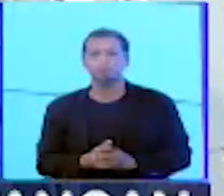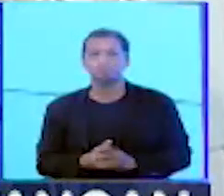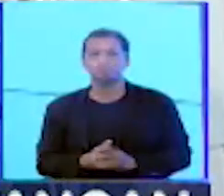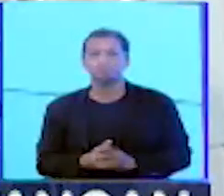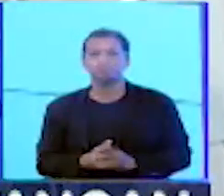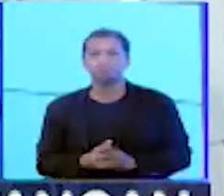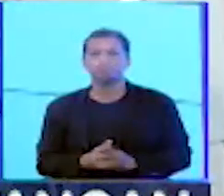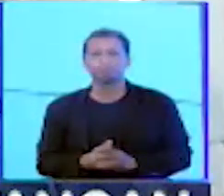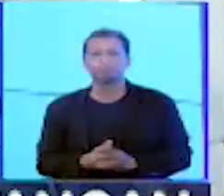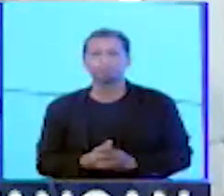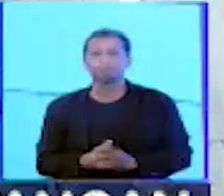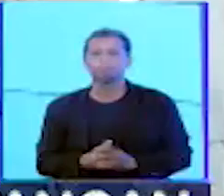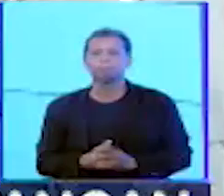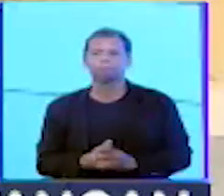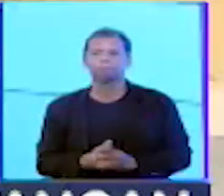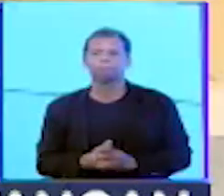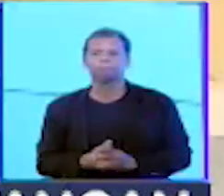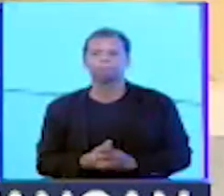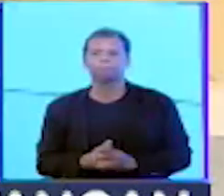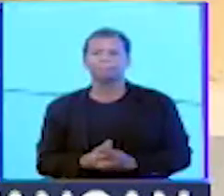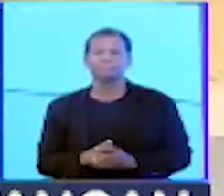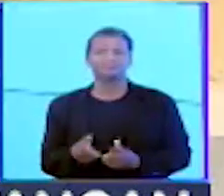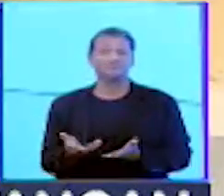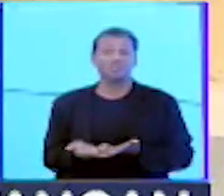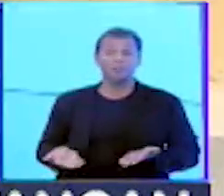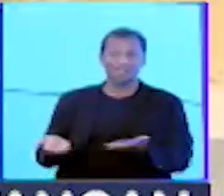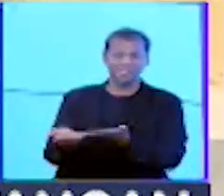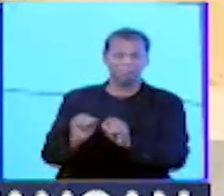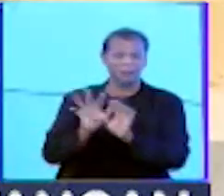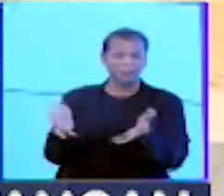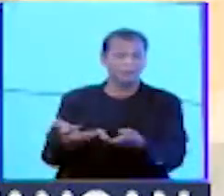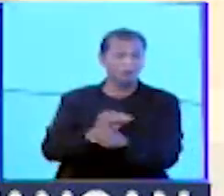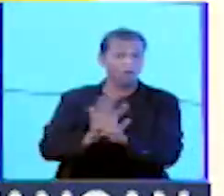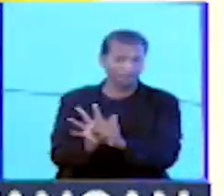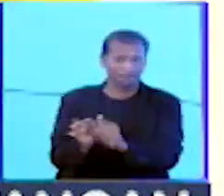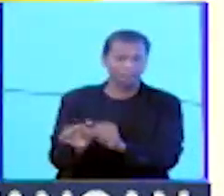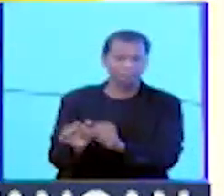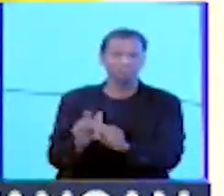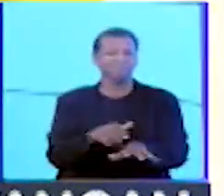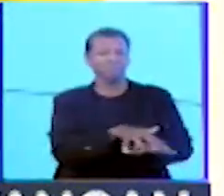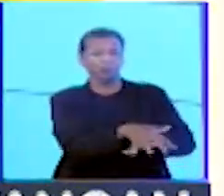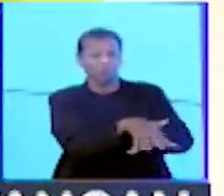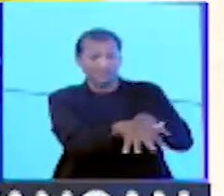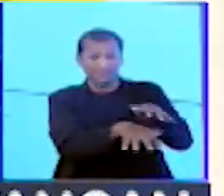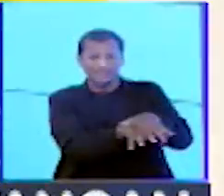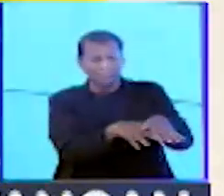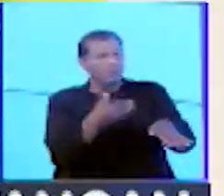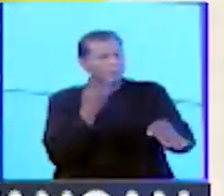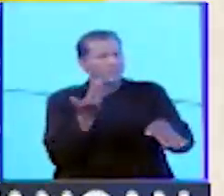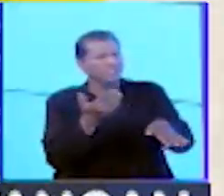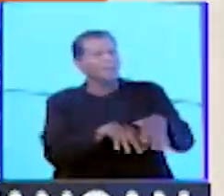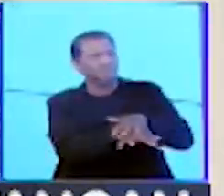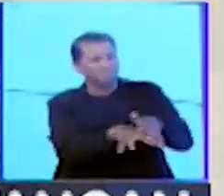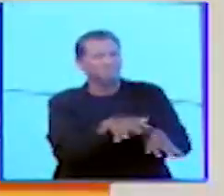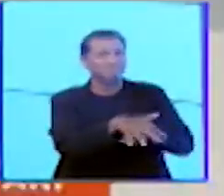Selama pandemi COVID-19, mencuci tangan menjadi hal yang harus dibiasakan selain memakai masker dan menjaga jarak.